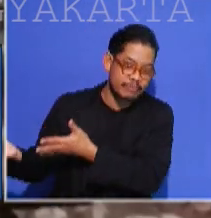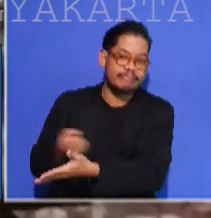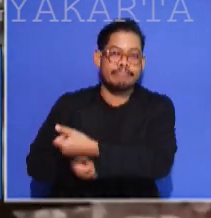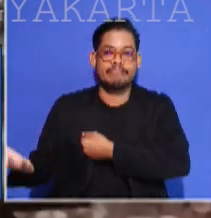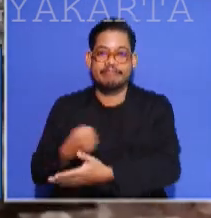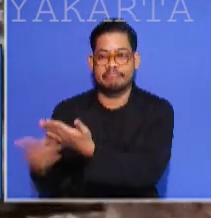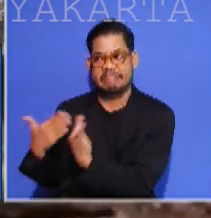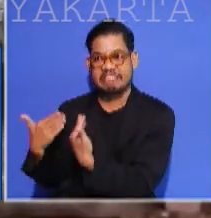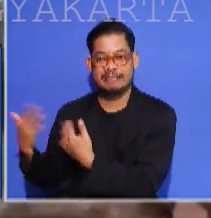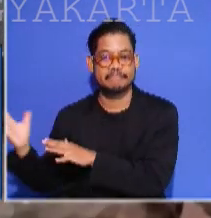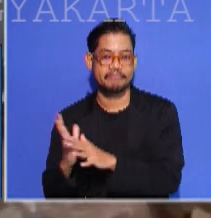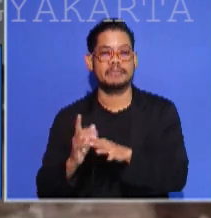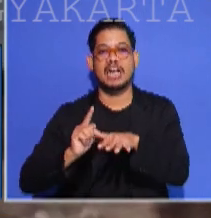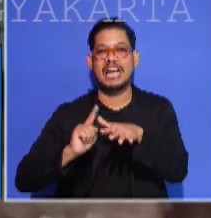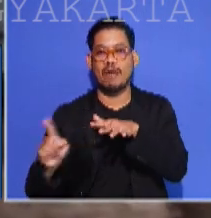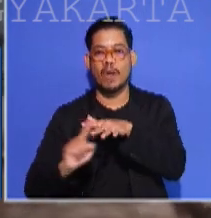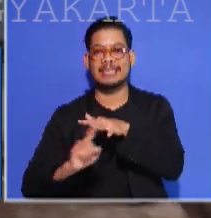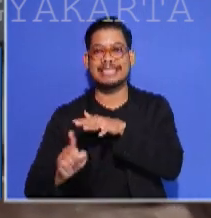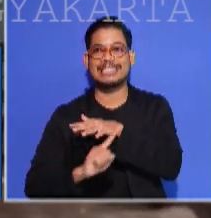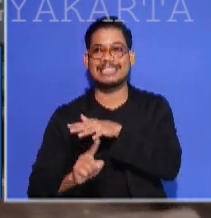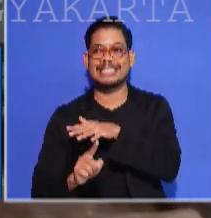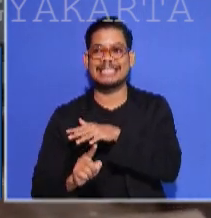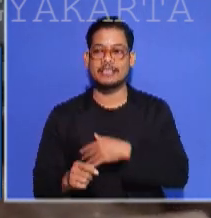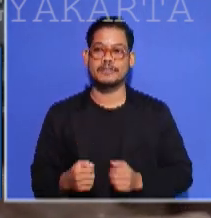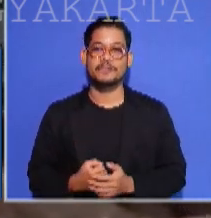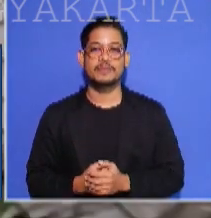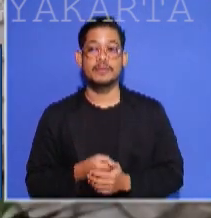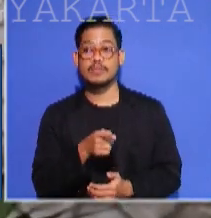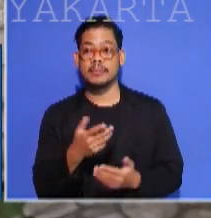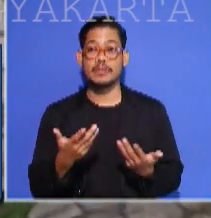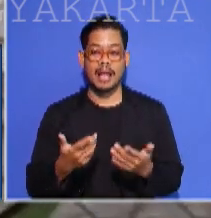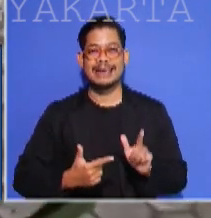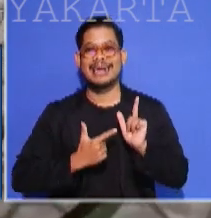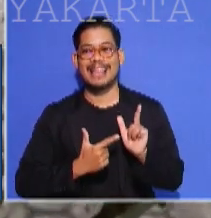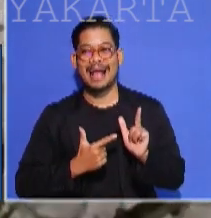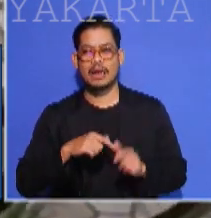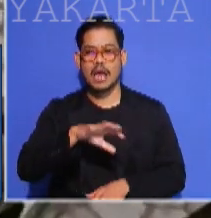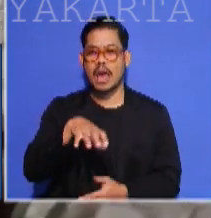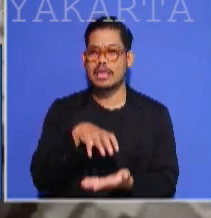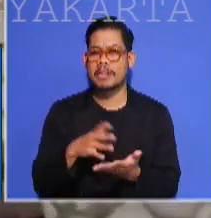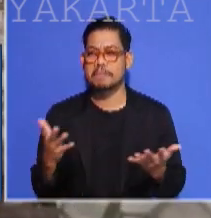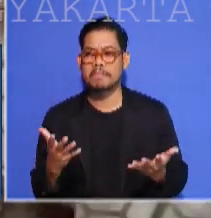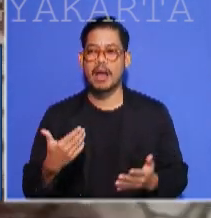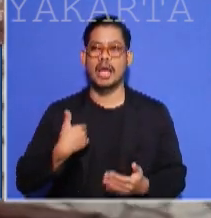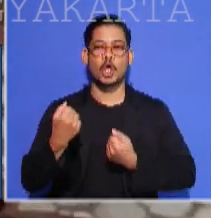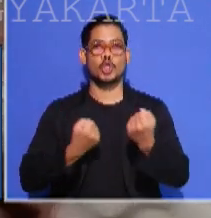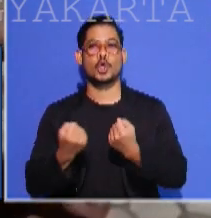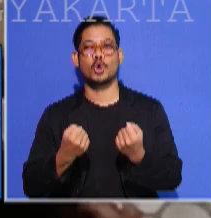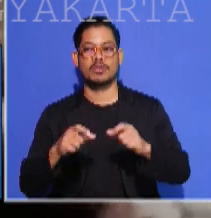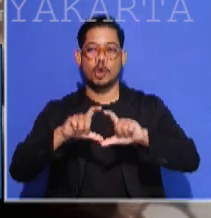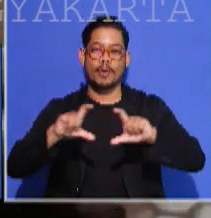aibda Gusto babinapgiwo mengatakan kejadian berlangsung saat truk bernomor polisi